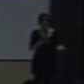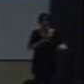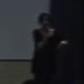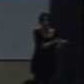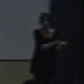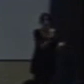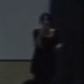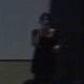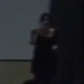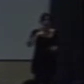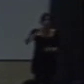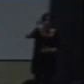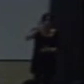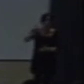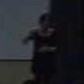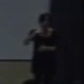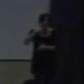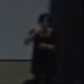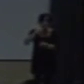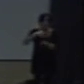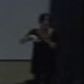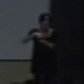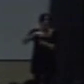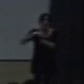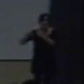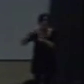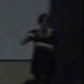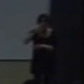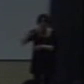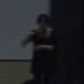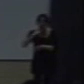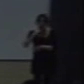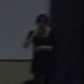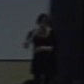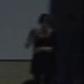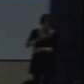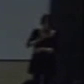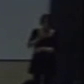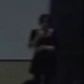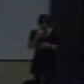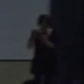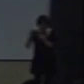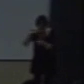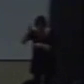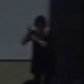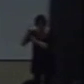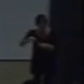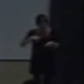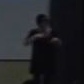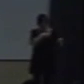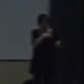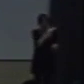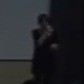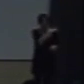de comunicació vulnera el que són els principis i valors ètics de la professió. No? Llavors jo això crec que és